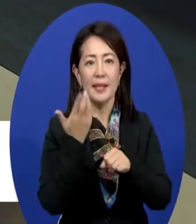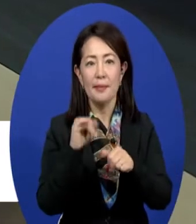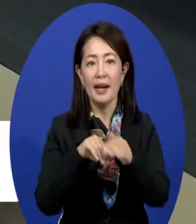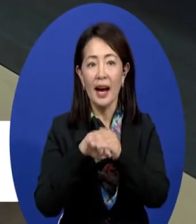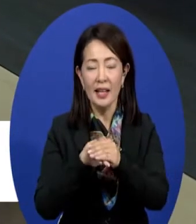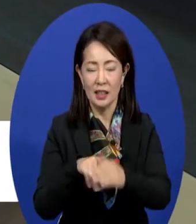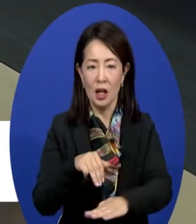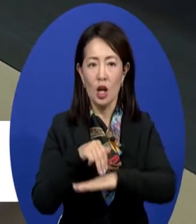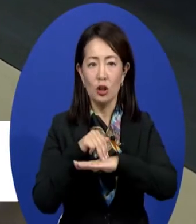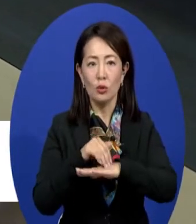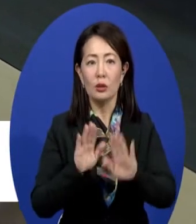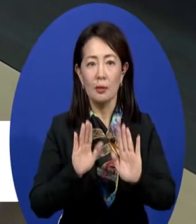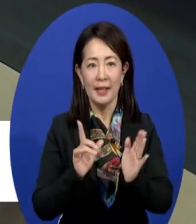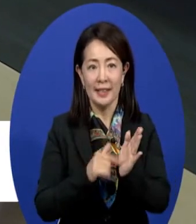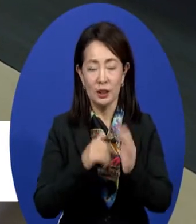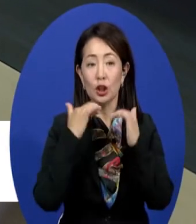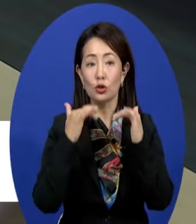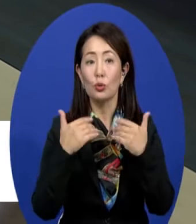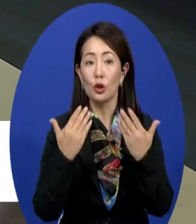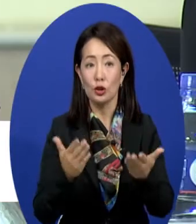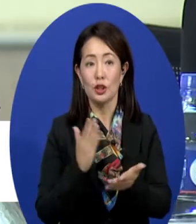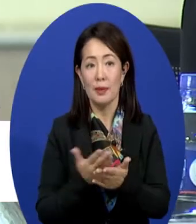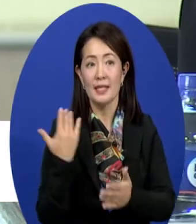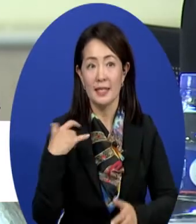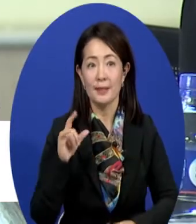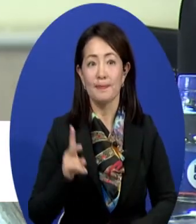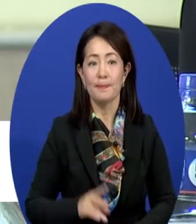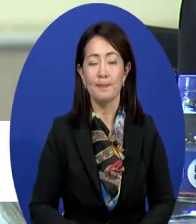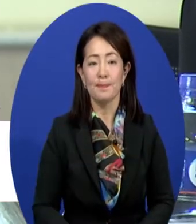тогтвортой байдлыг бий болох хэрэгтэйч мөн зөвлөж байсан юм а.